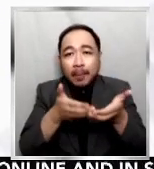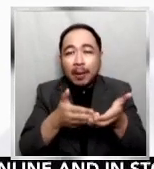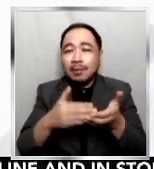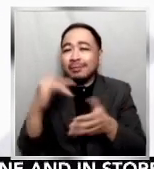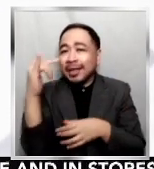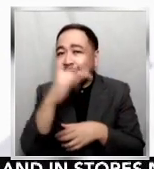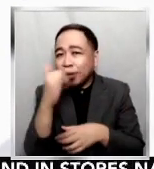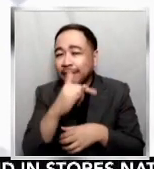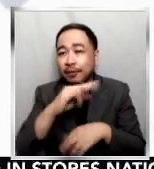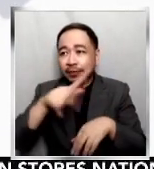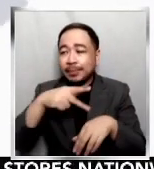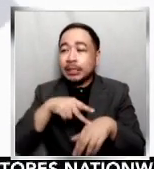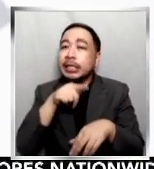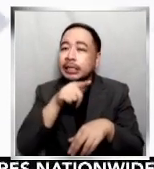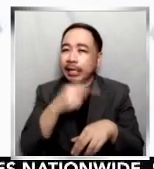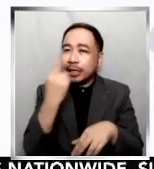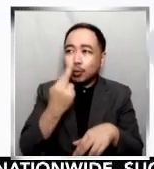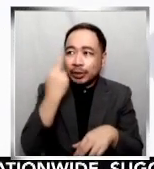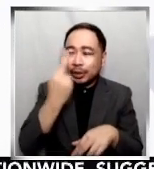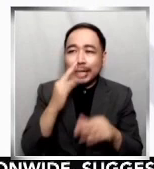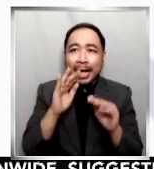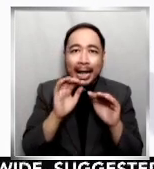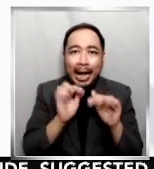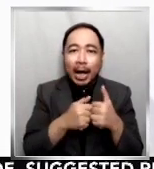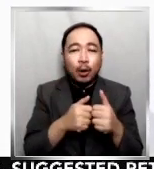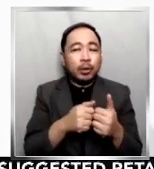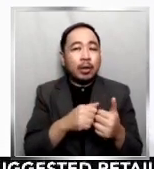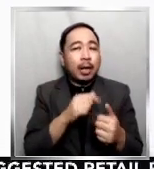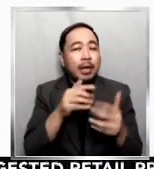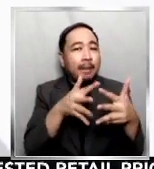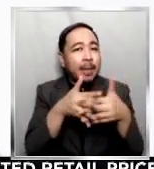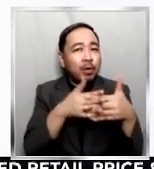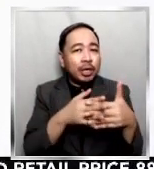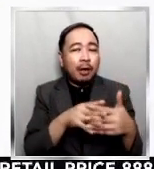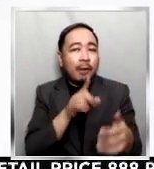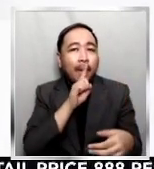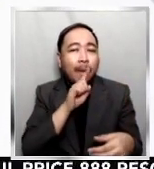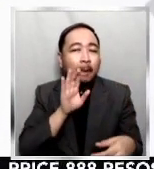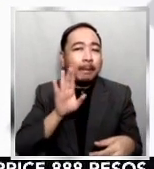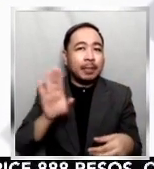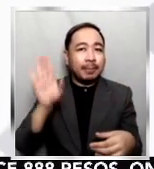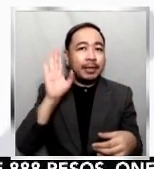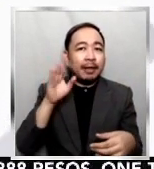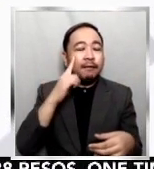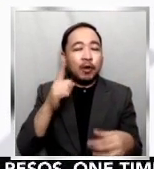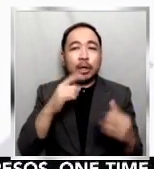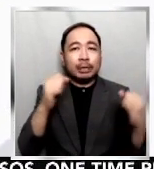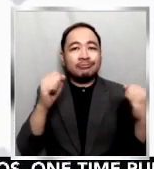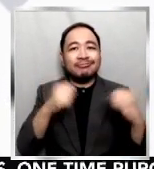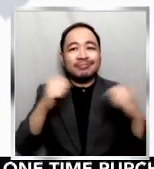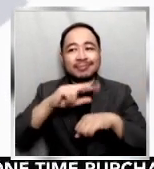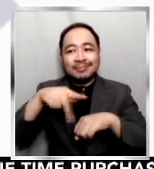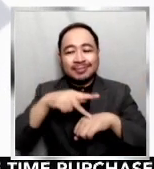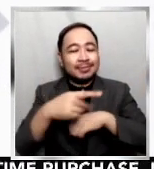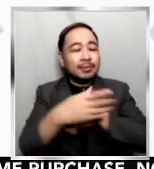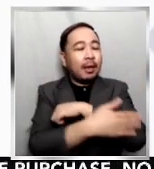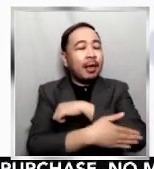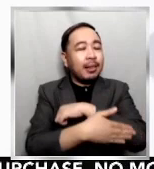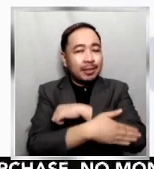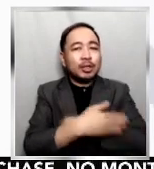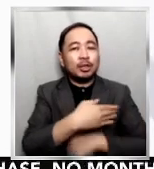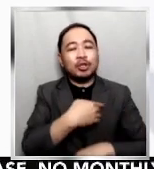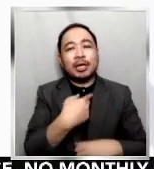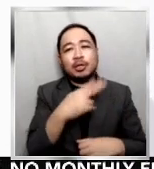mga commitment ng Amerika sa ilalim ng U.S. Mutual Defense Treaty. Nanawagan din ito sa China na itigil ang mapanghamong pagkilos